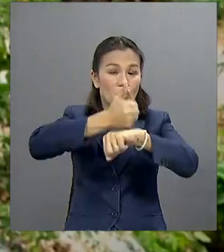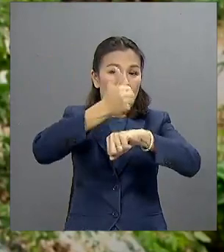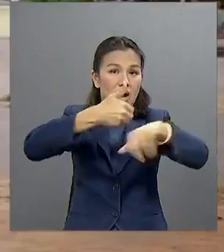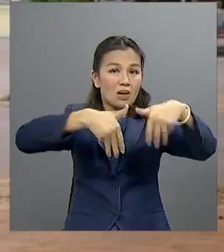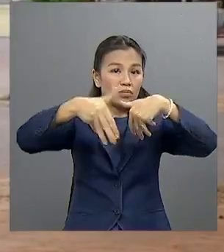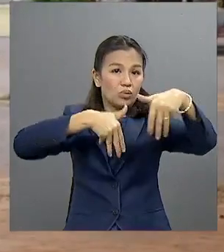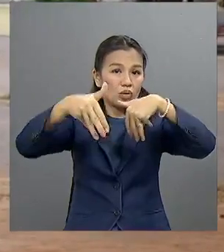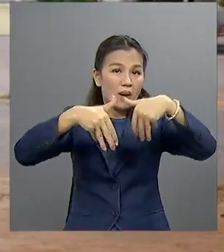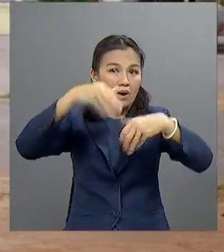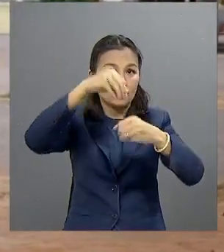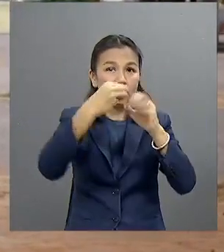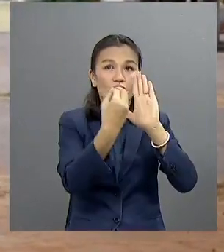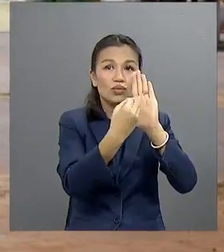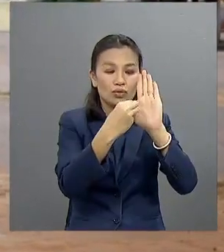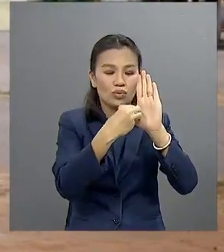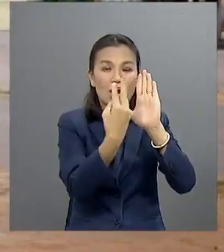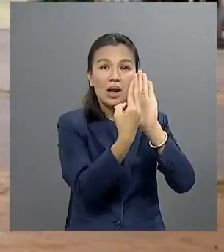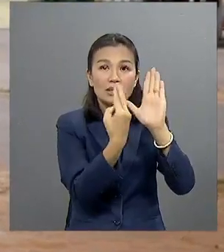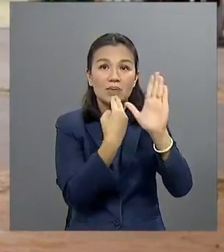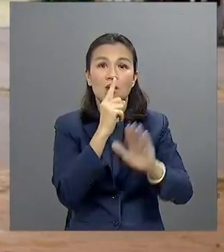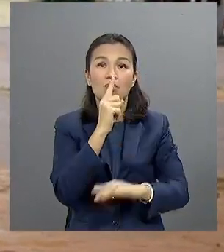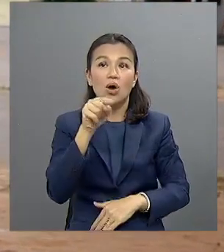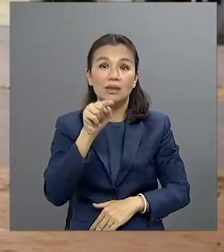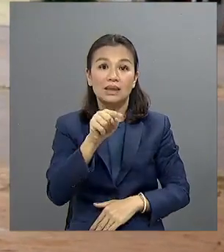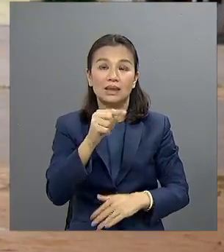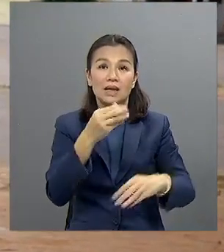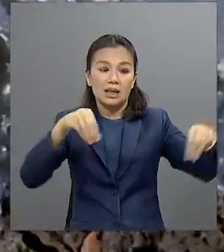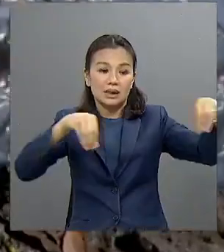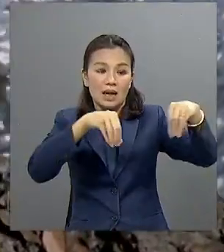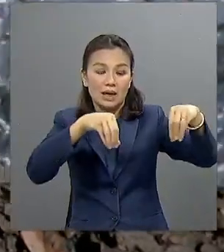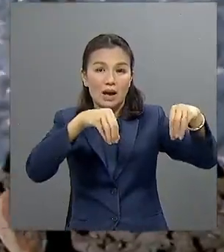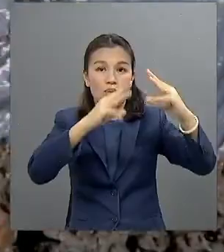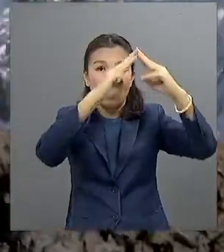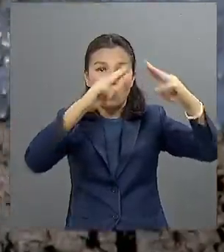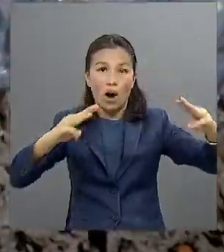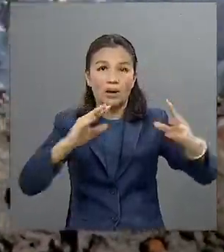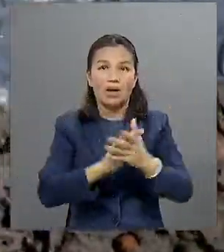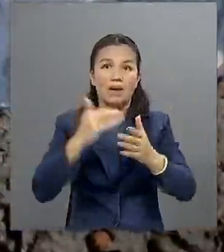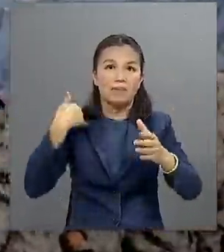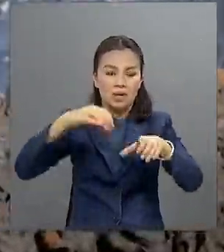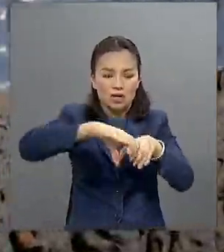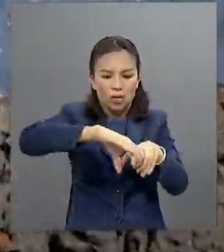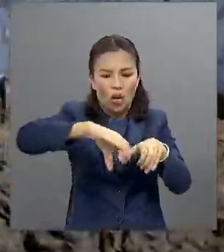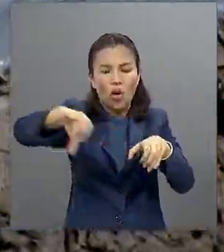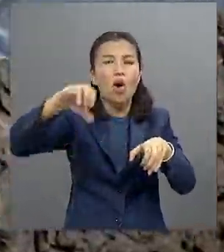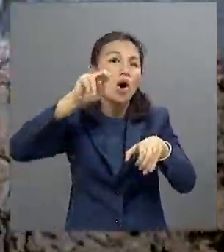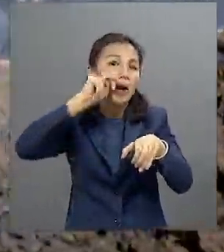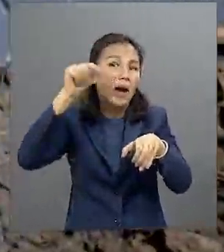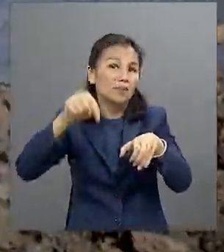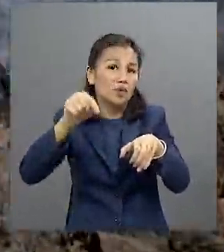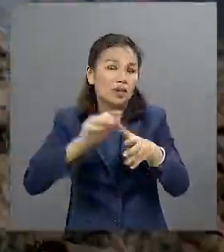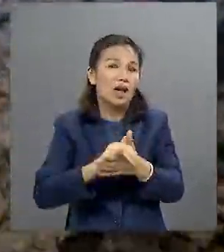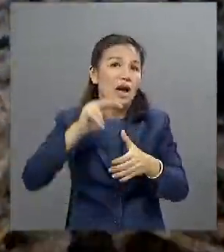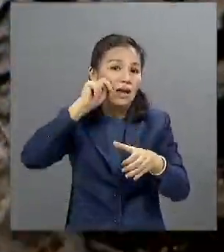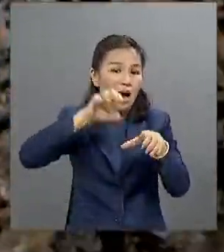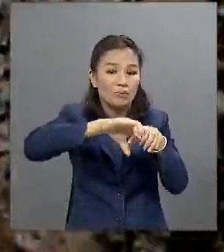าว่าจากเดิมพื้นที่บริเวณด้านข้างวัดแก้มอ้นจะมีท่อระบายน้ำเสียจากครัวเรือนโดยน้ำเสียจะไหลเอ่อเข้าไปร